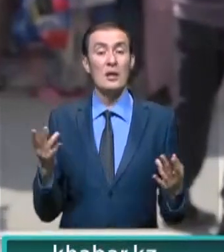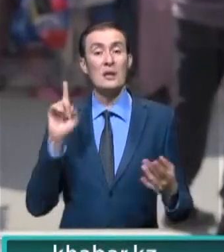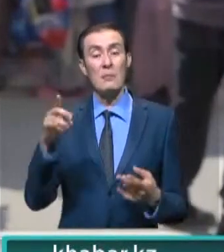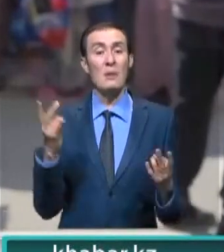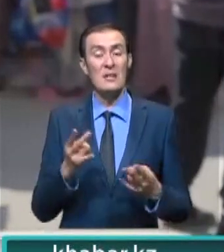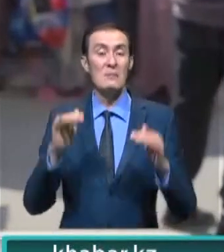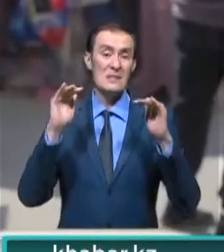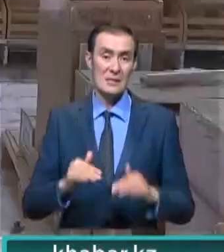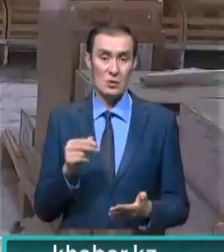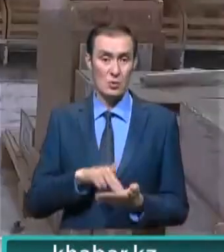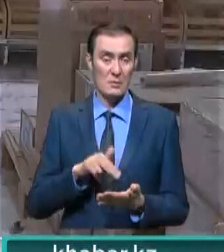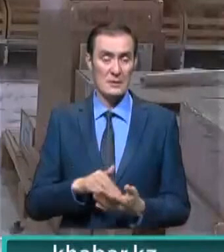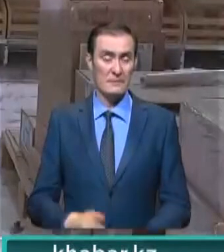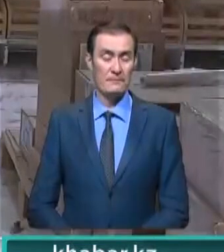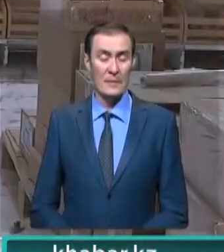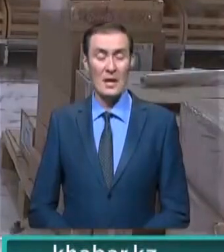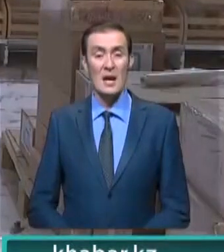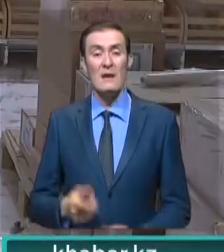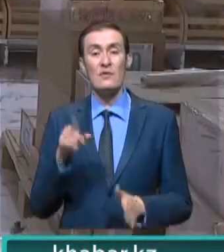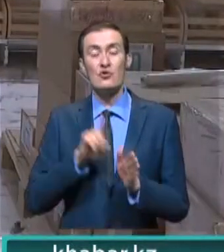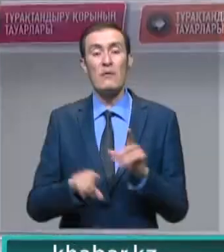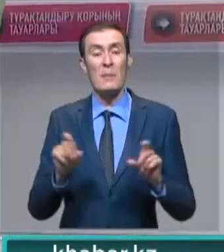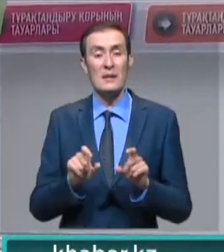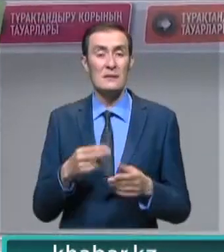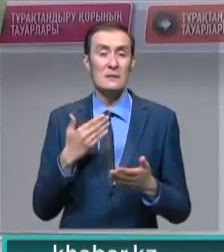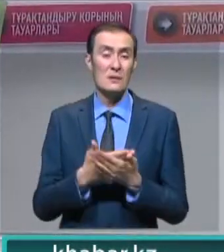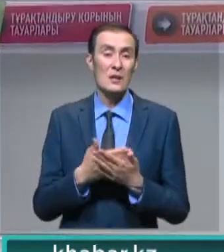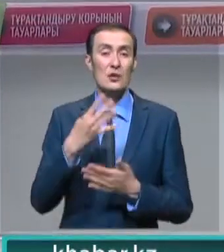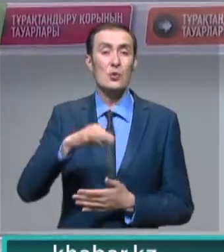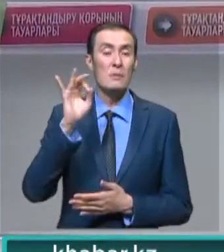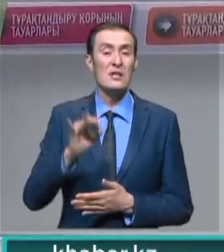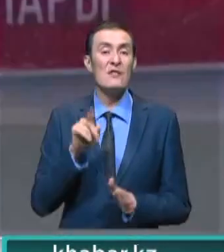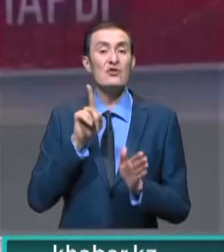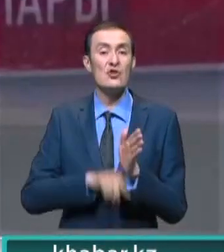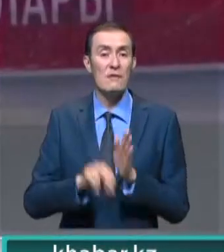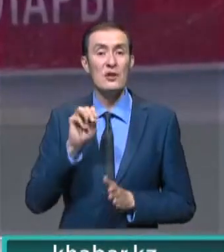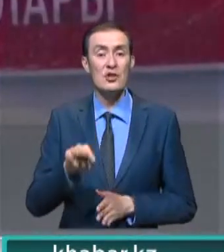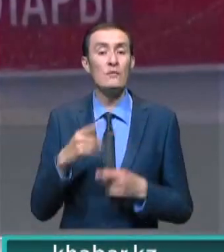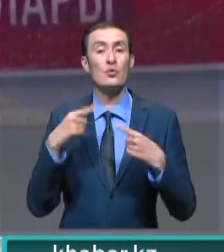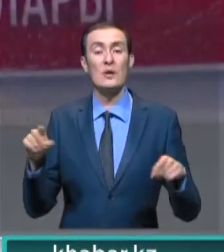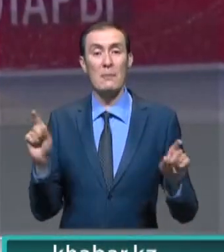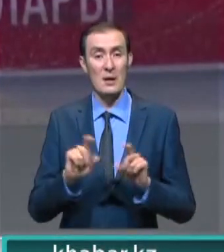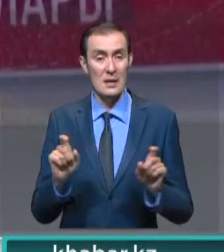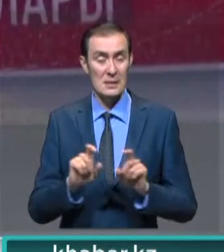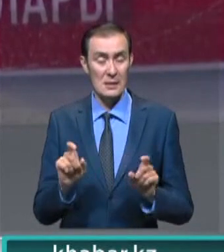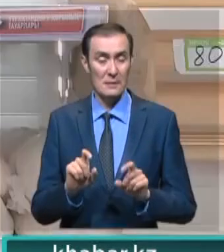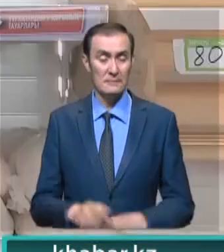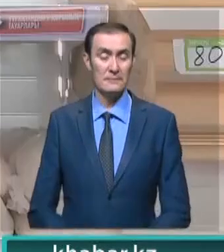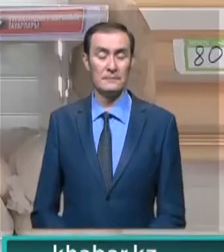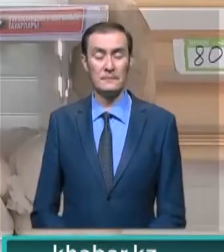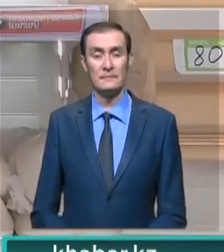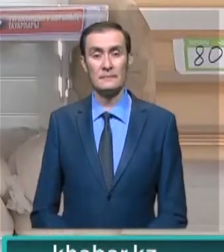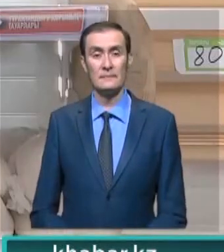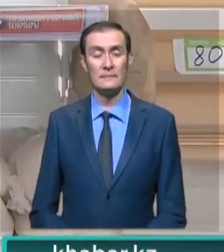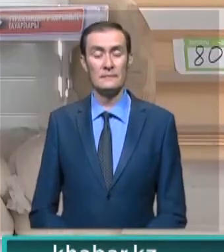необходимо снизить цены. В соцмагазинах сахар продают в среднем на 40% дешевле, чем в других торговых точках. Из-за